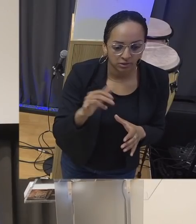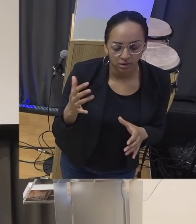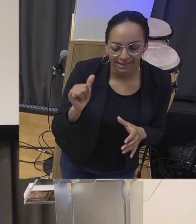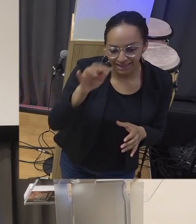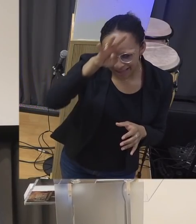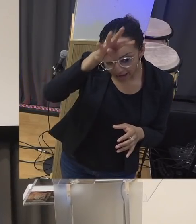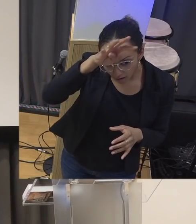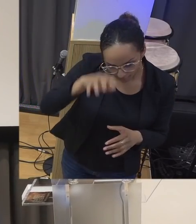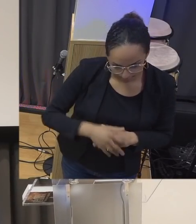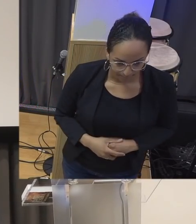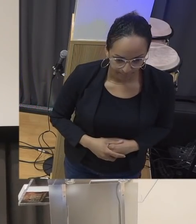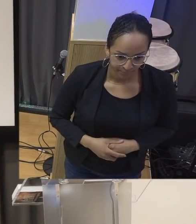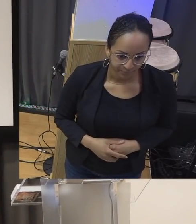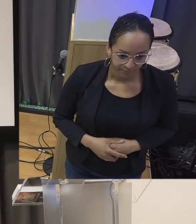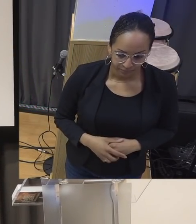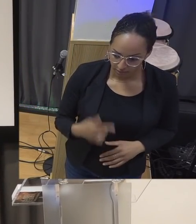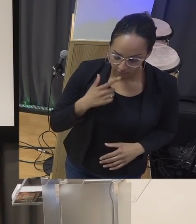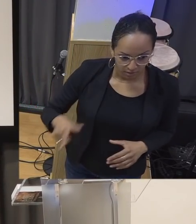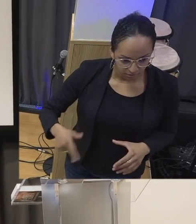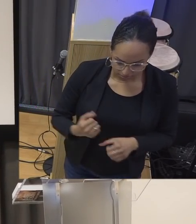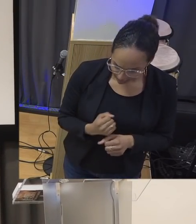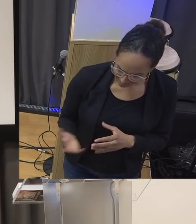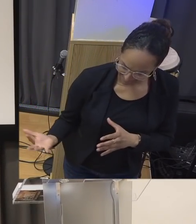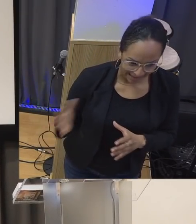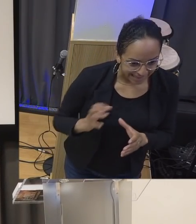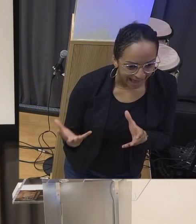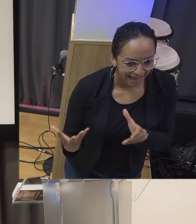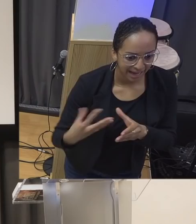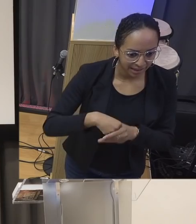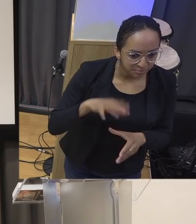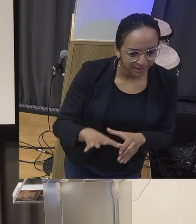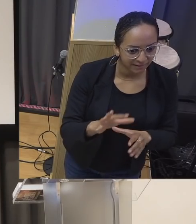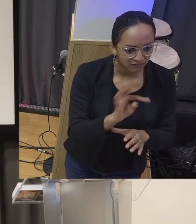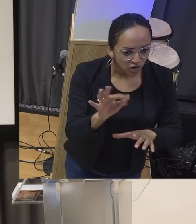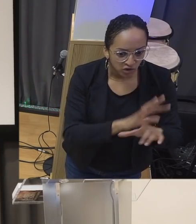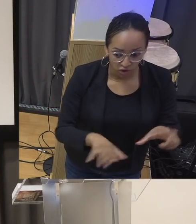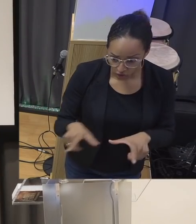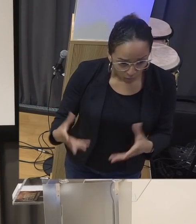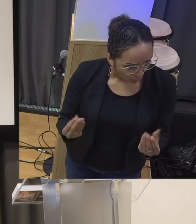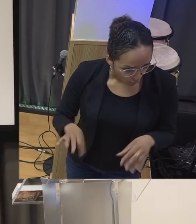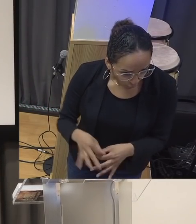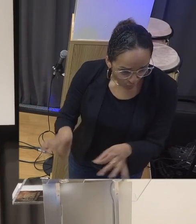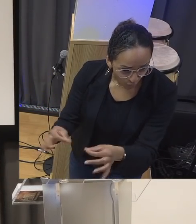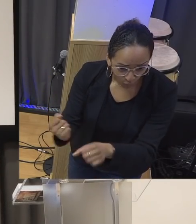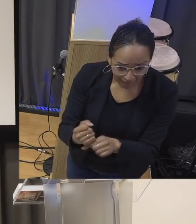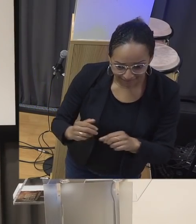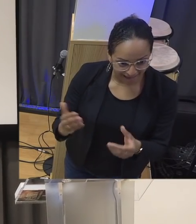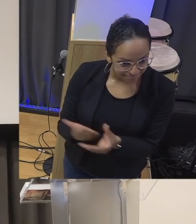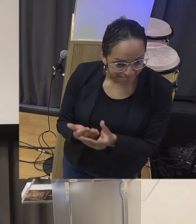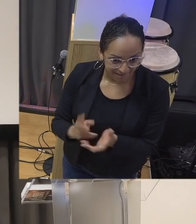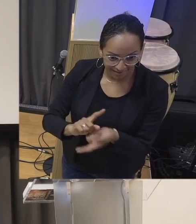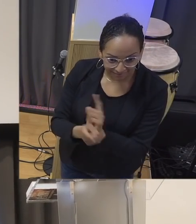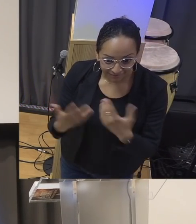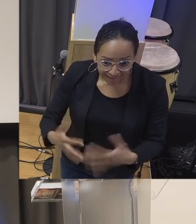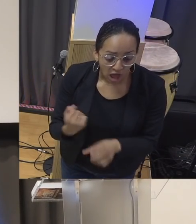tout un travail d'inclusion, je dirais, avec eux, citoyenne, en France. Beaucoup ont trouvé du travail aujourd'hui, sont régularisés, ils travaillent chez